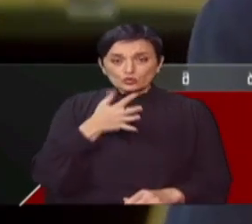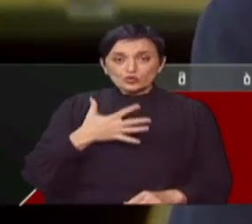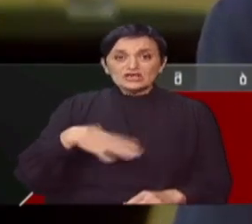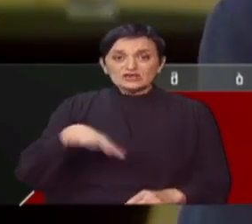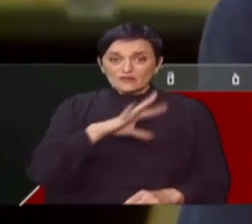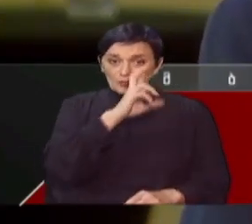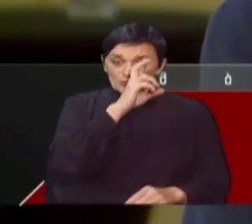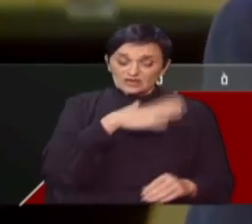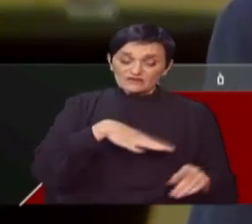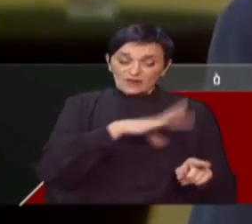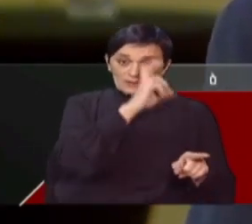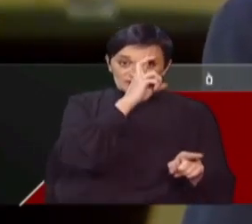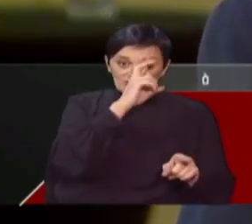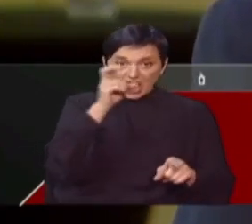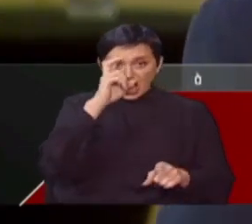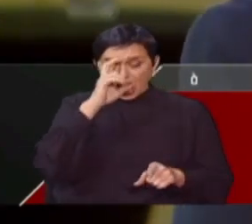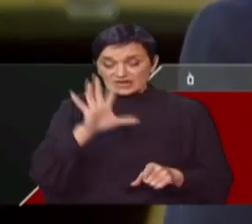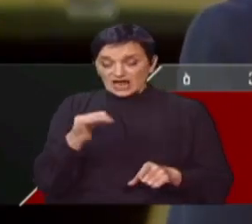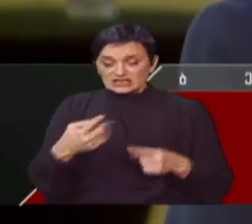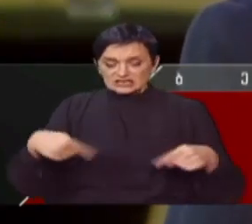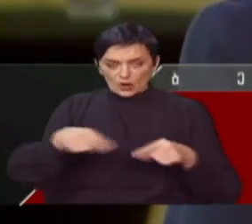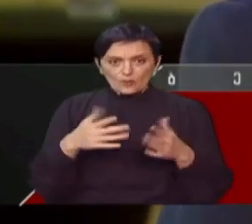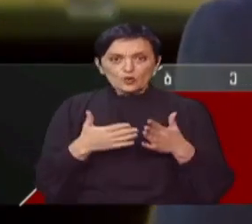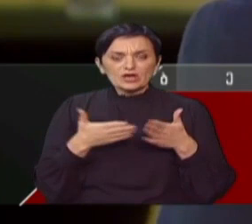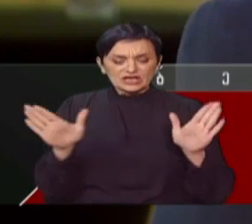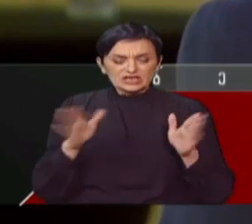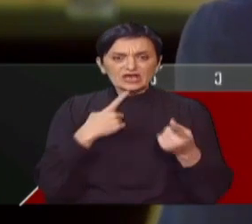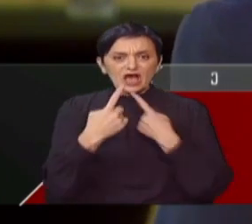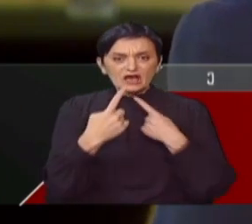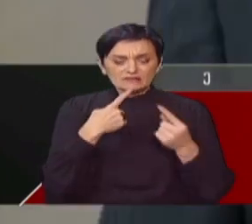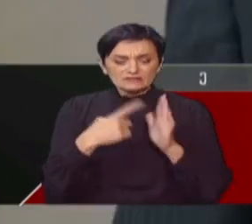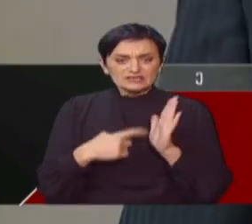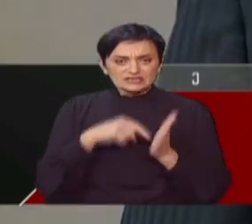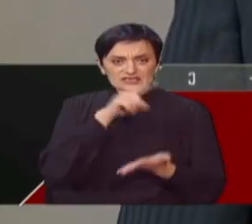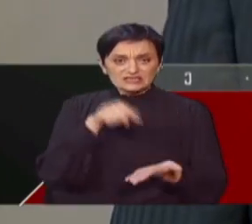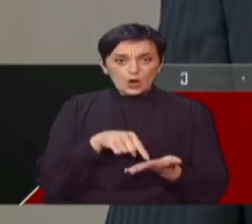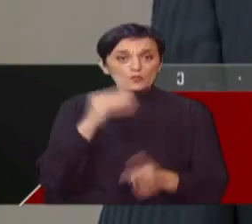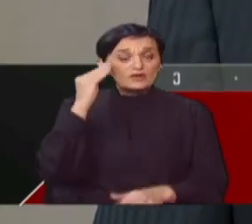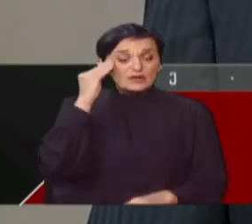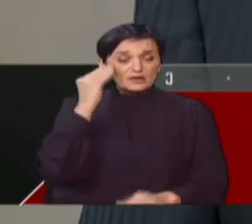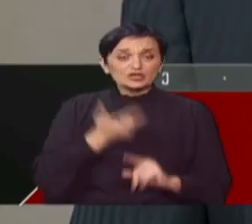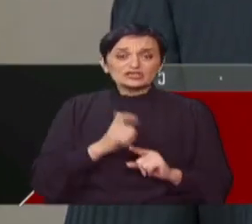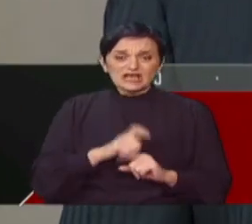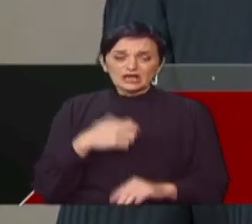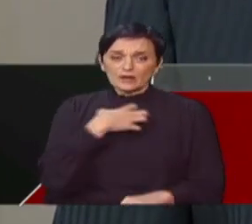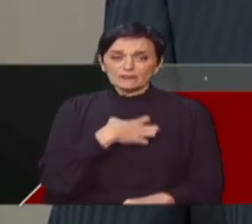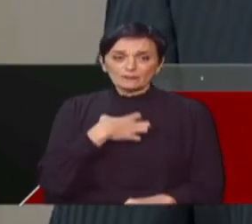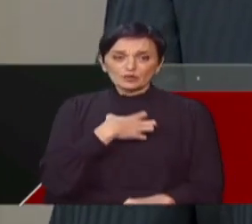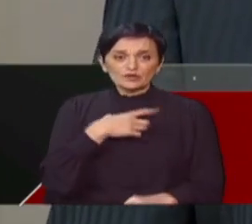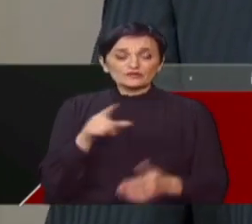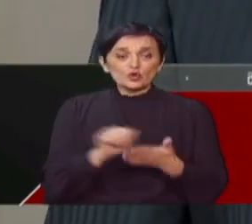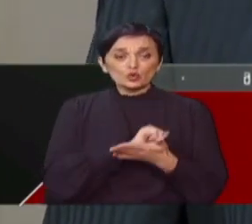Kwaknism Tauroba, Samukalkosas Gadeba, Ria, Tagarsina Dihlaven Amsagi Trips. Mimachni Arom Zalian, Mnishnelovani